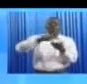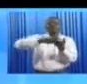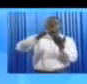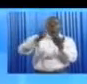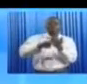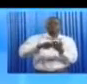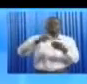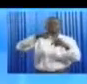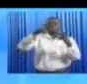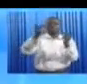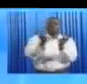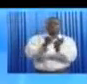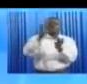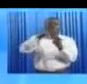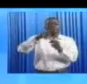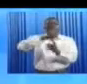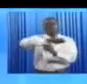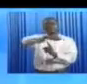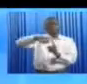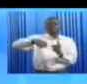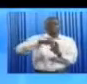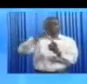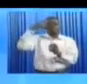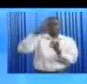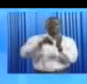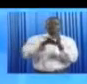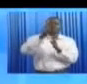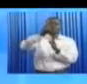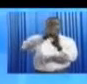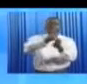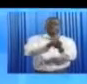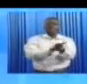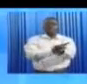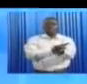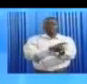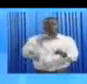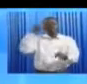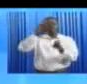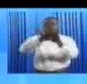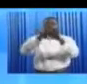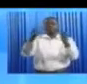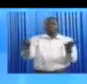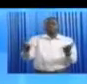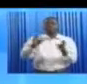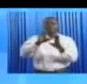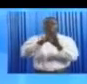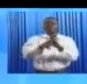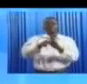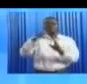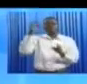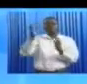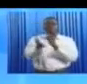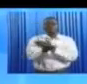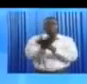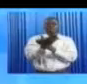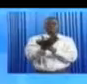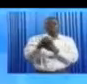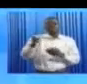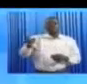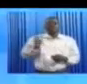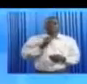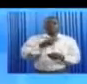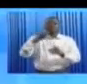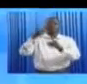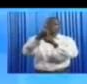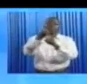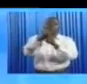plan d'investissement en matière d'environnement pour le développement durable a ouvert ses portes ce matin. Ce plan se veut un outil de communication et de